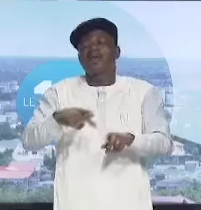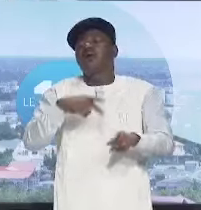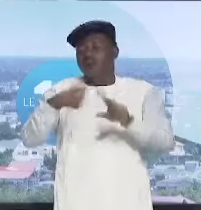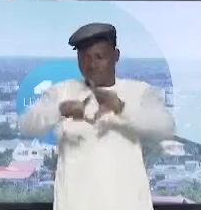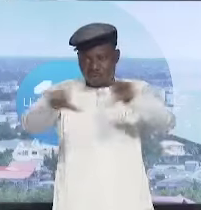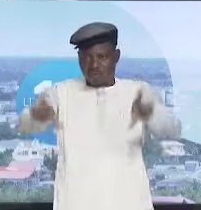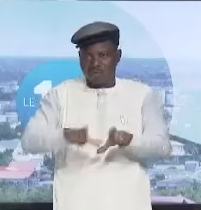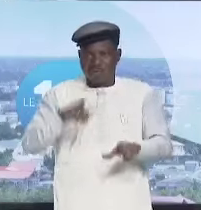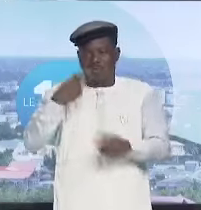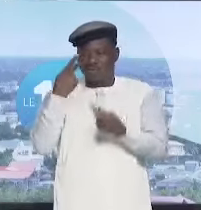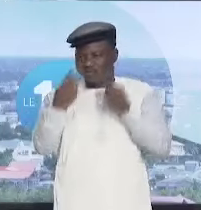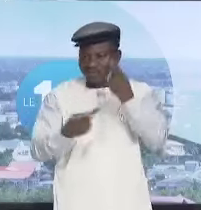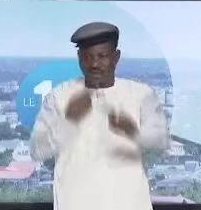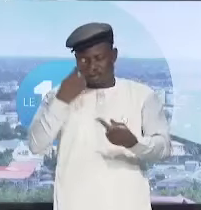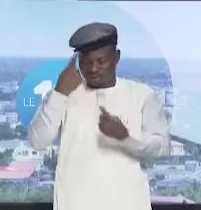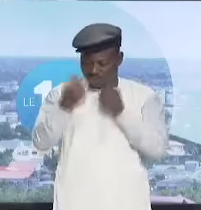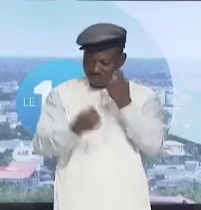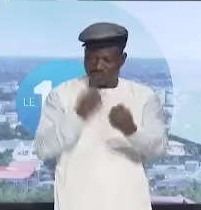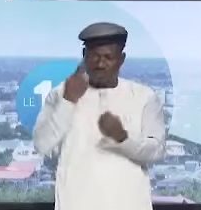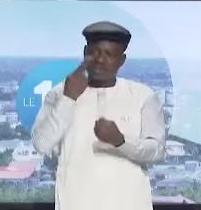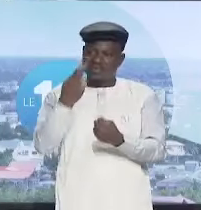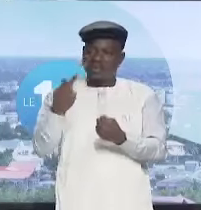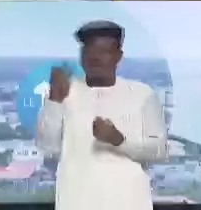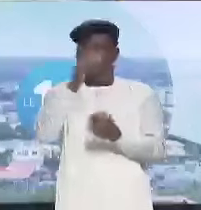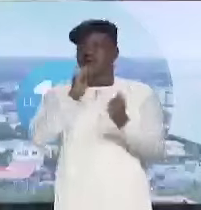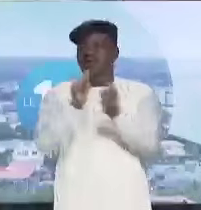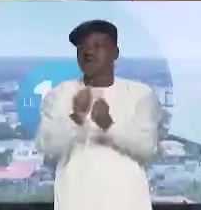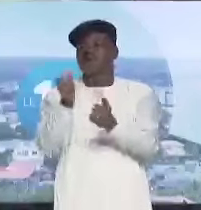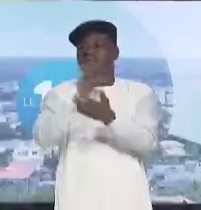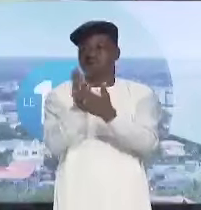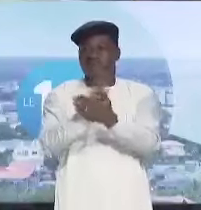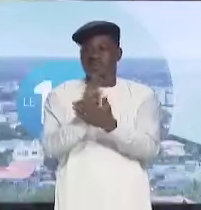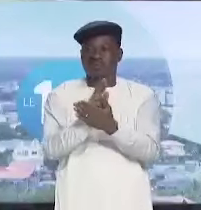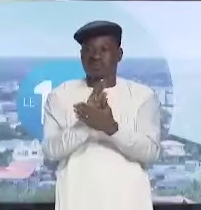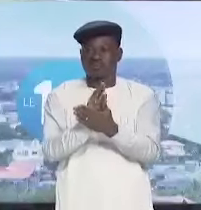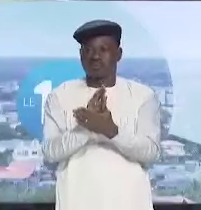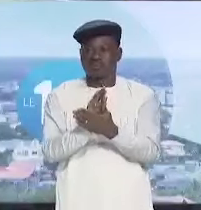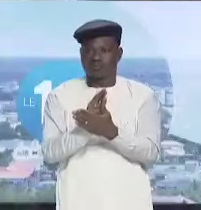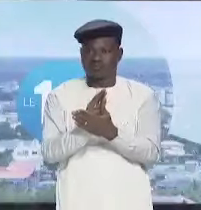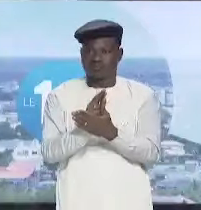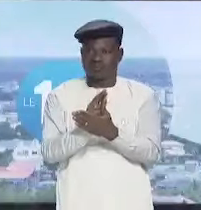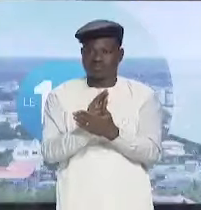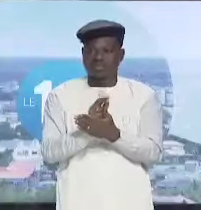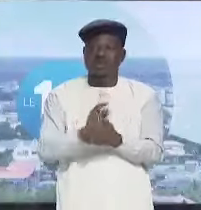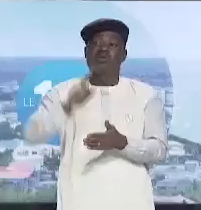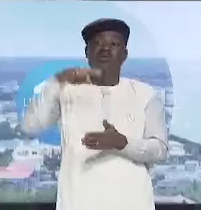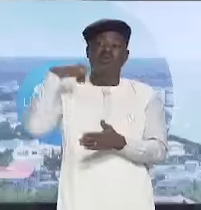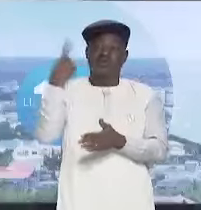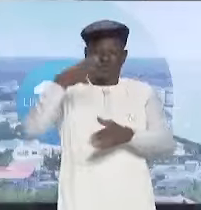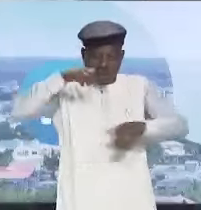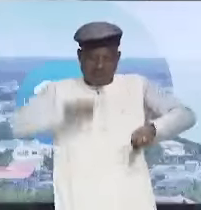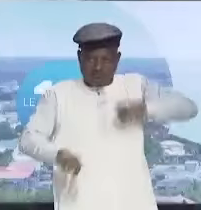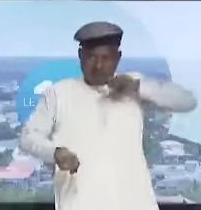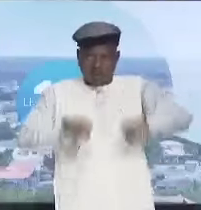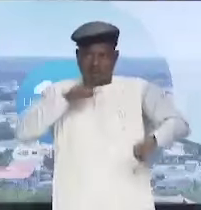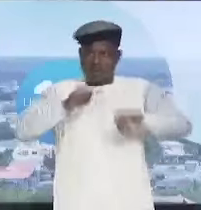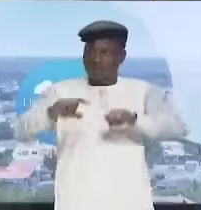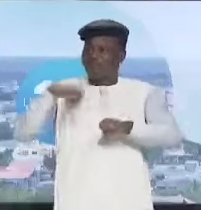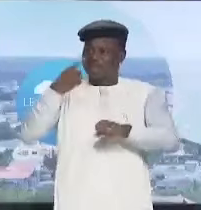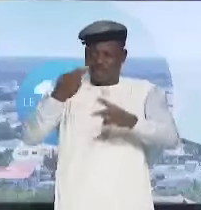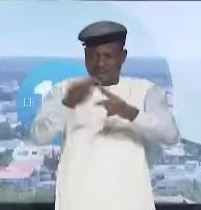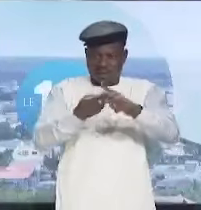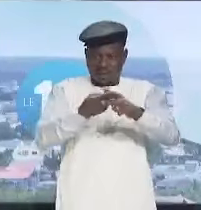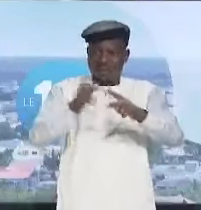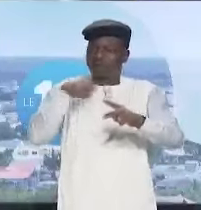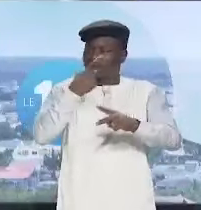Kansounou Koulibaly et Frédéric Ninkiema. Il n'y a que le forgeron qui doit aller jusqu'au puits. Même